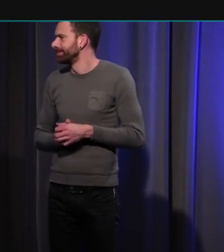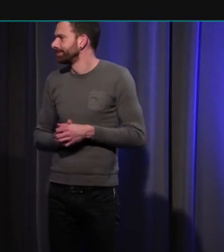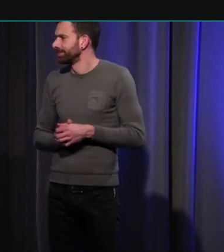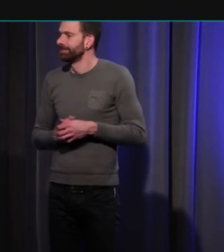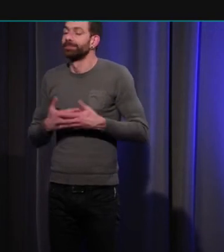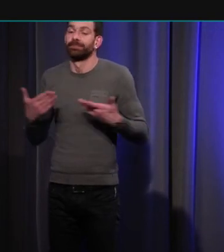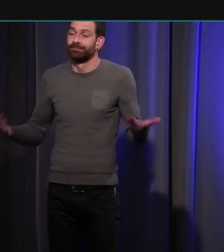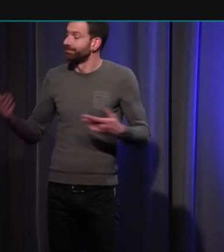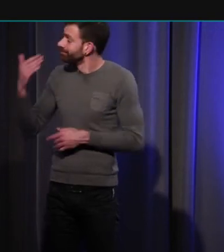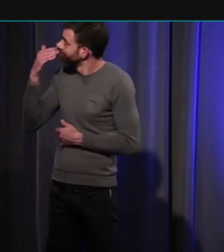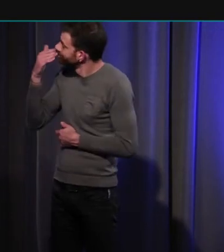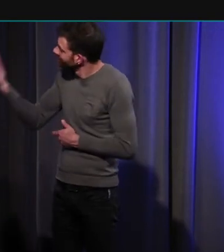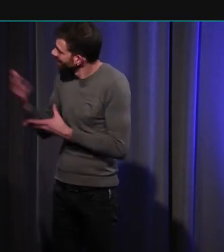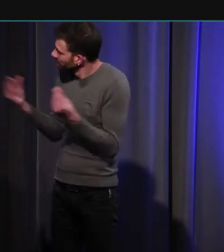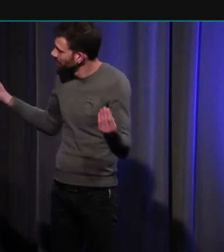merci infiniment